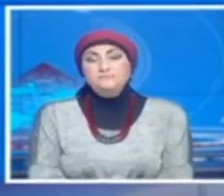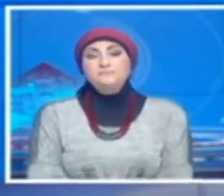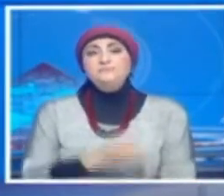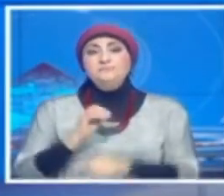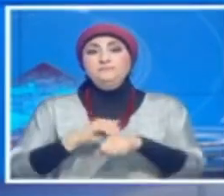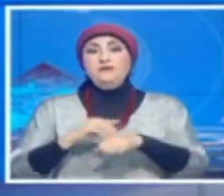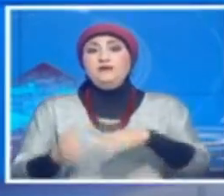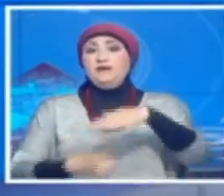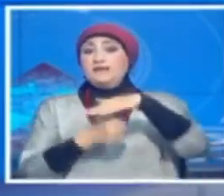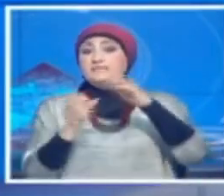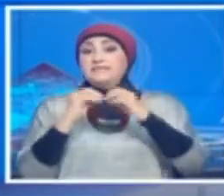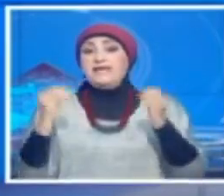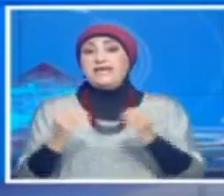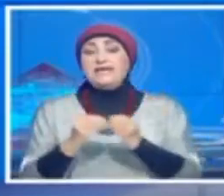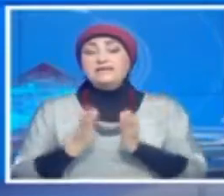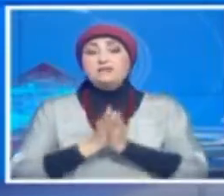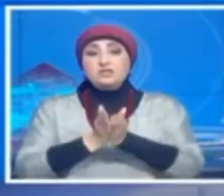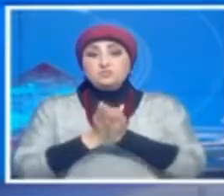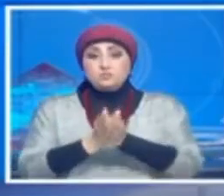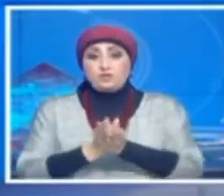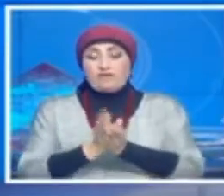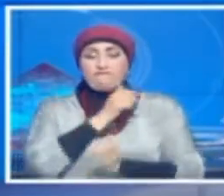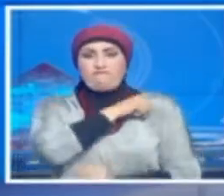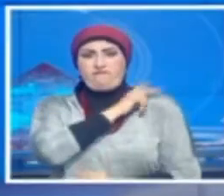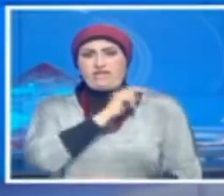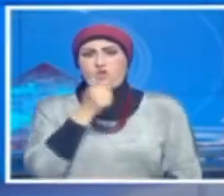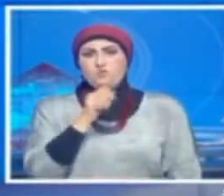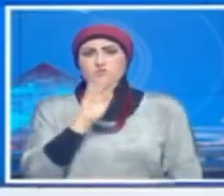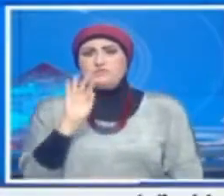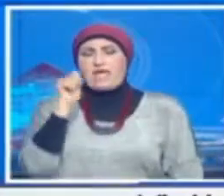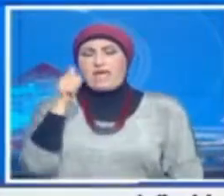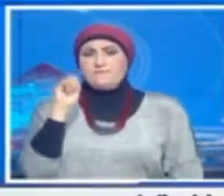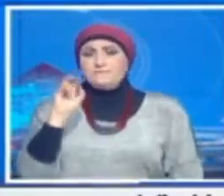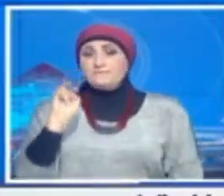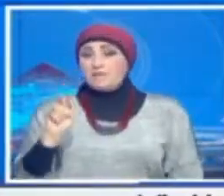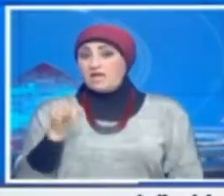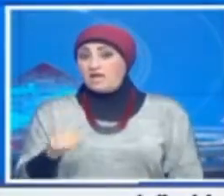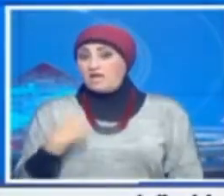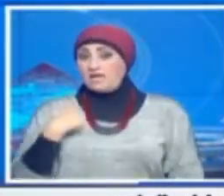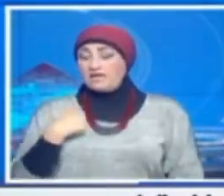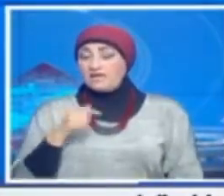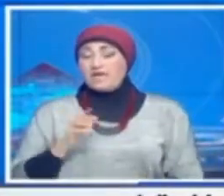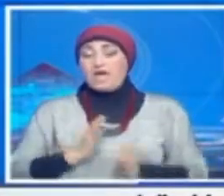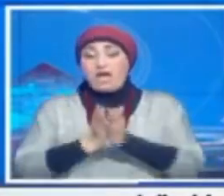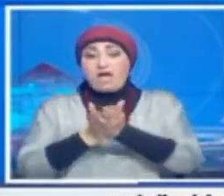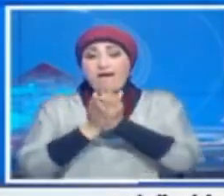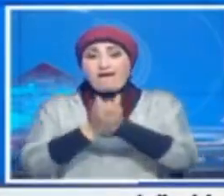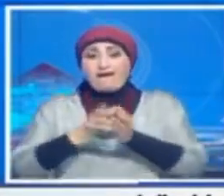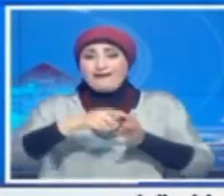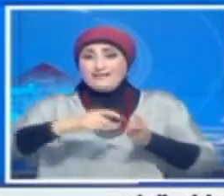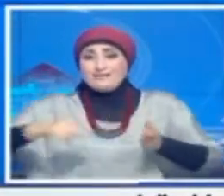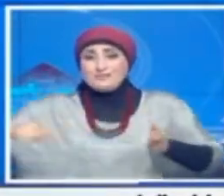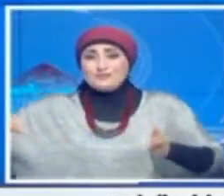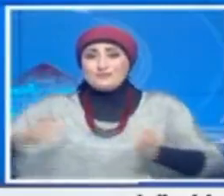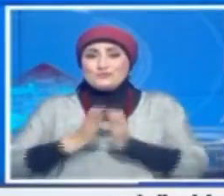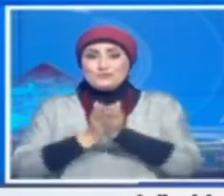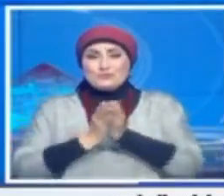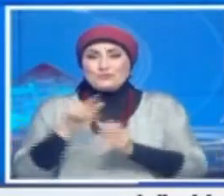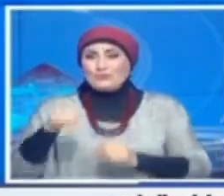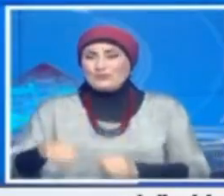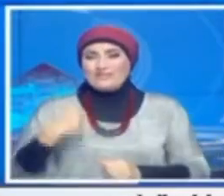أكد رئيس هيئة قناة السويس الفريق أسامة ربيع أن القناة قطعت شوطا كبيرا نحو تنفيذ استراتيجية